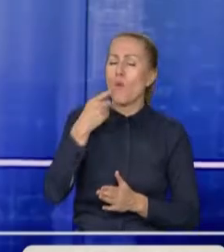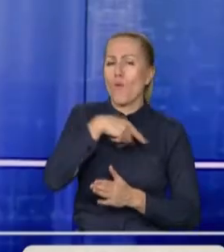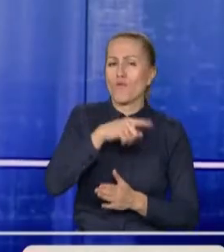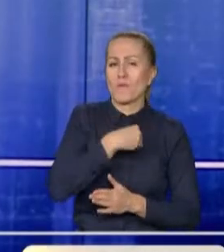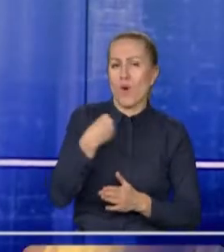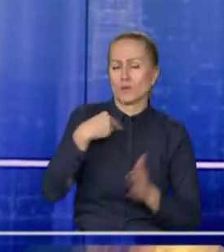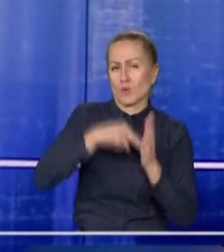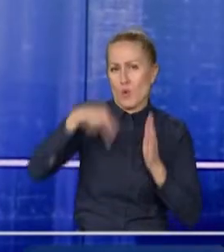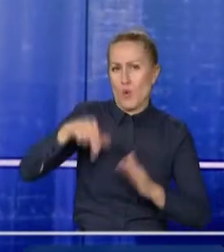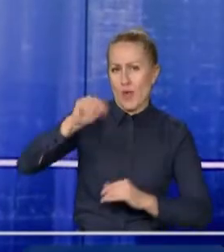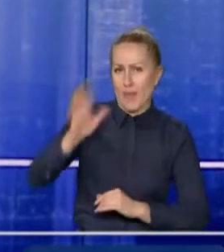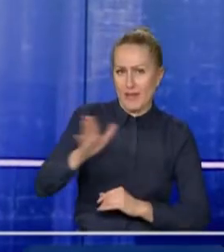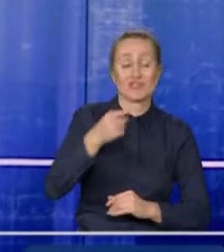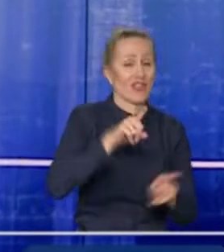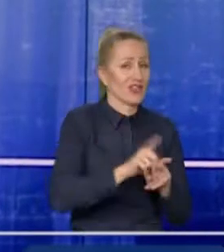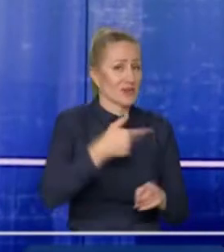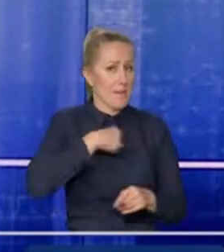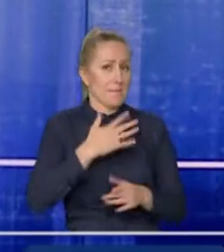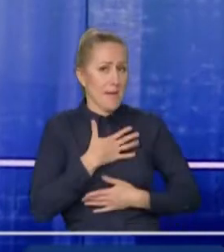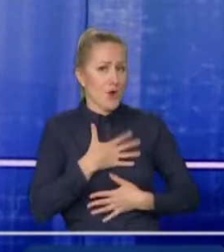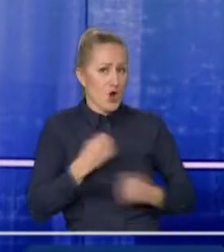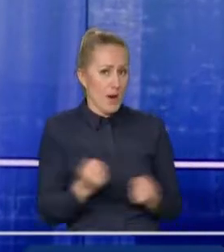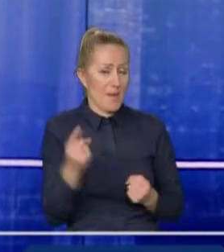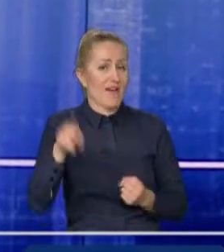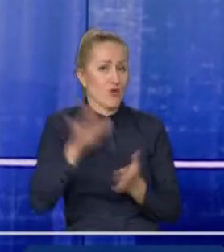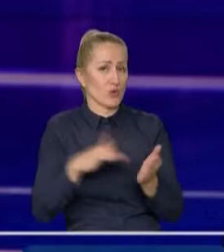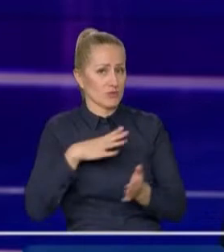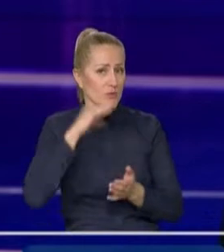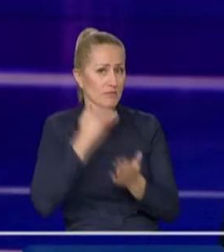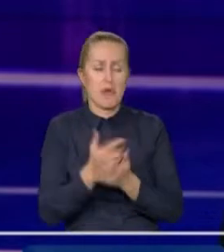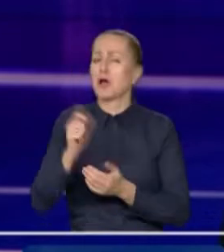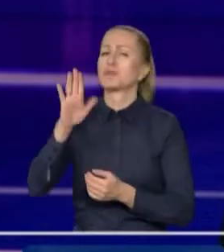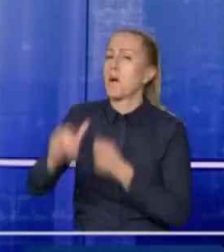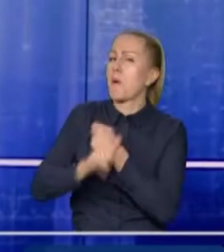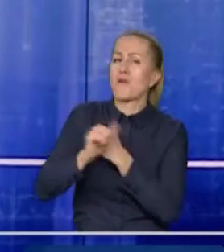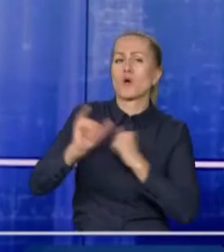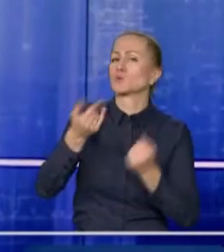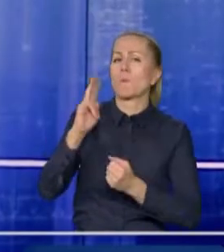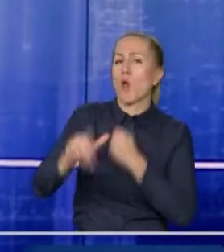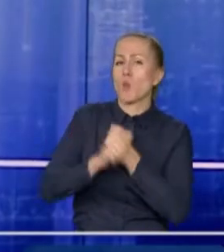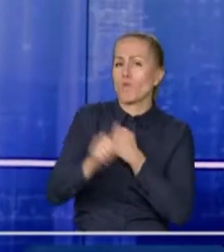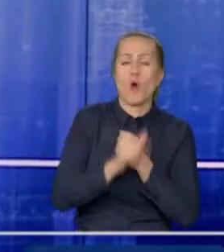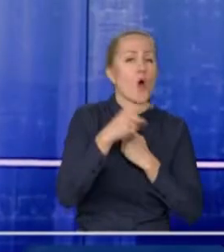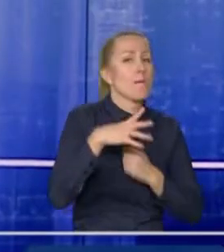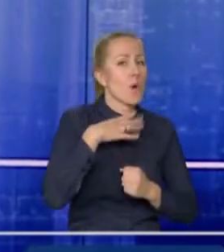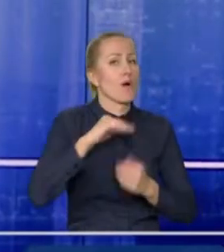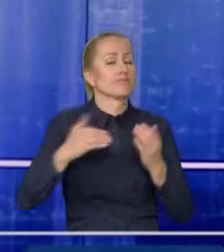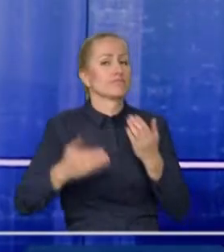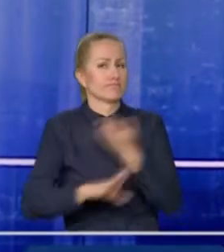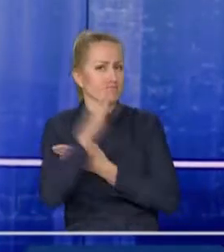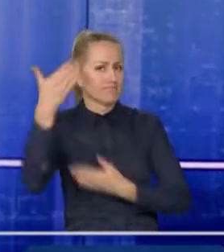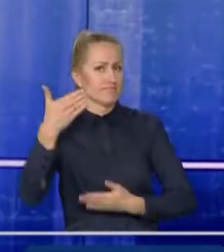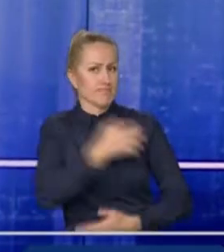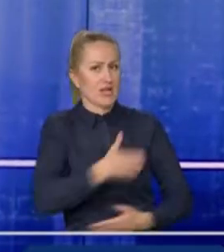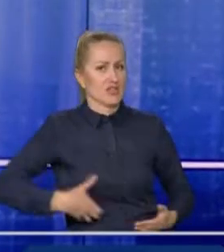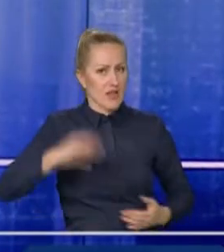To jest nasza wielka obawa, którą wygłosił Donald Tusk i powiedział, słuchajcie... A czym jest ona uzasadniona? No choćby wypowiedzią pana marszałka Terleckiego. No. Że?